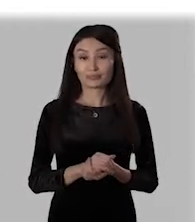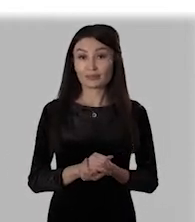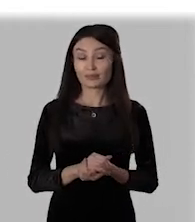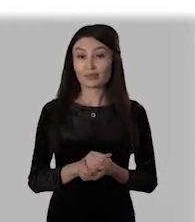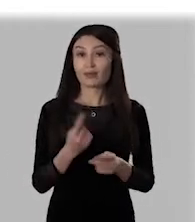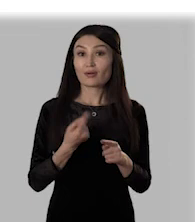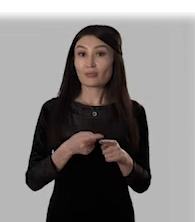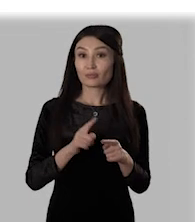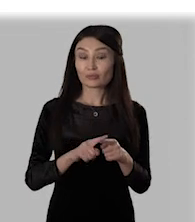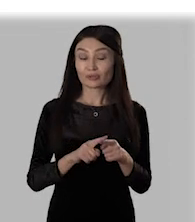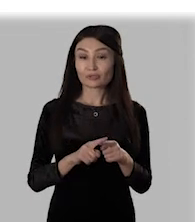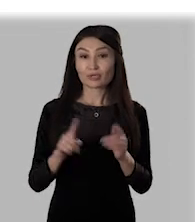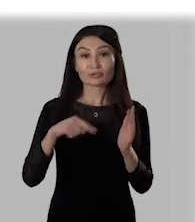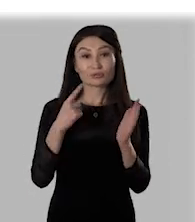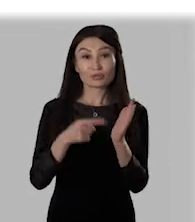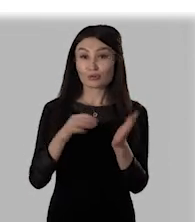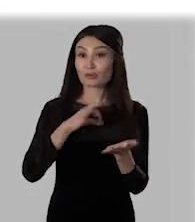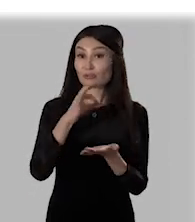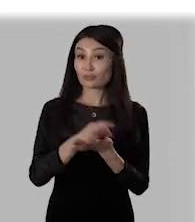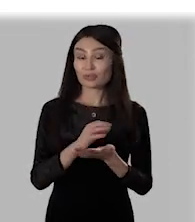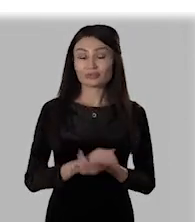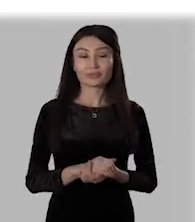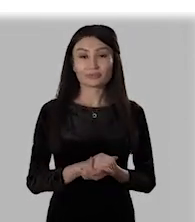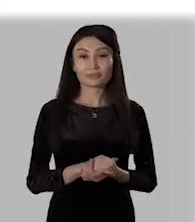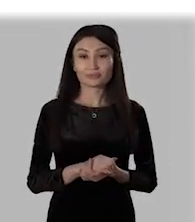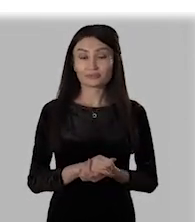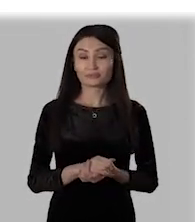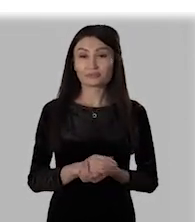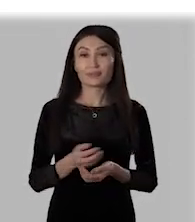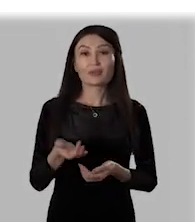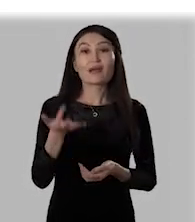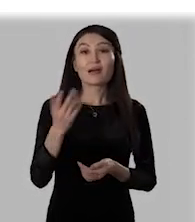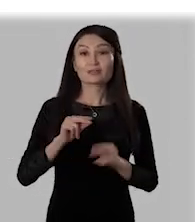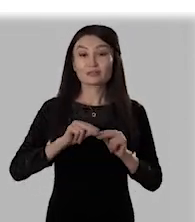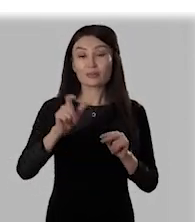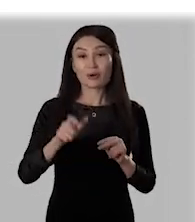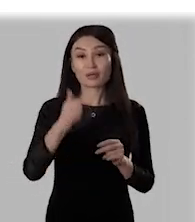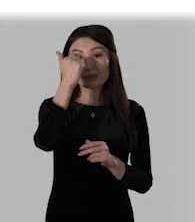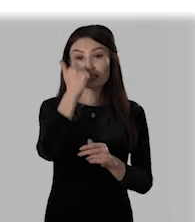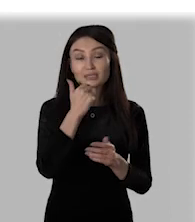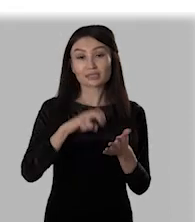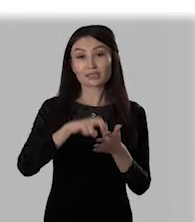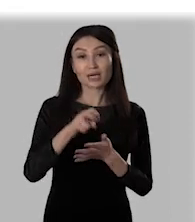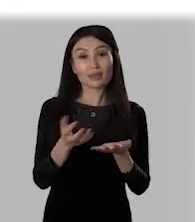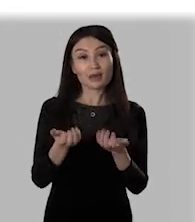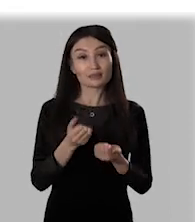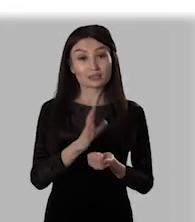Демек бул боюнча суроолорго жооп беребиз. Канча мугалим ыраазычылык кат алышты?